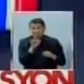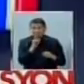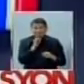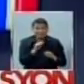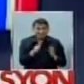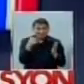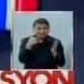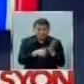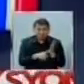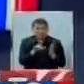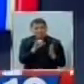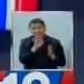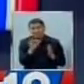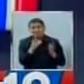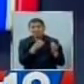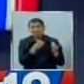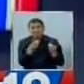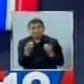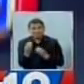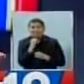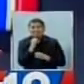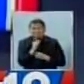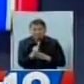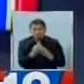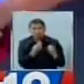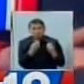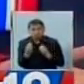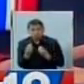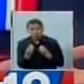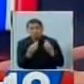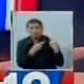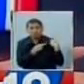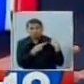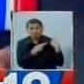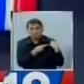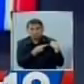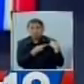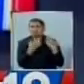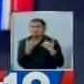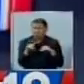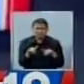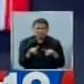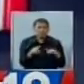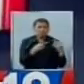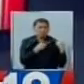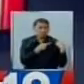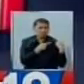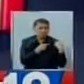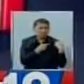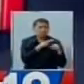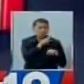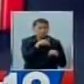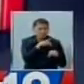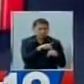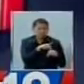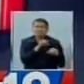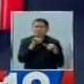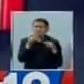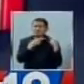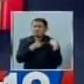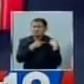sa bansa mo, sa iyong sarili, sa Panginoon. Duty mo rin yan sa Panginoon eh. Sana, talagang pag-ingatan yun.